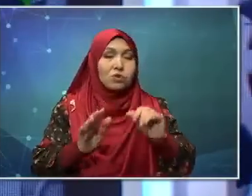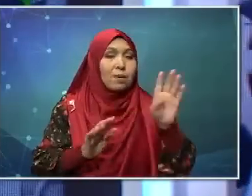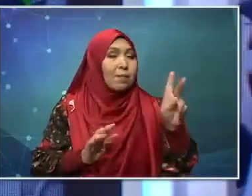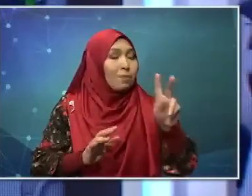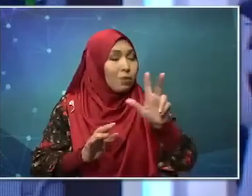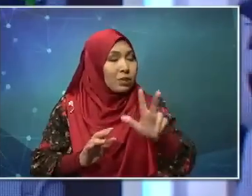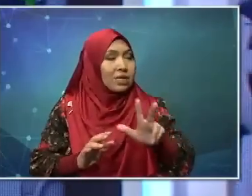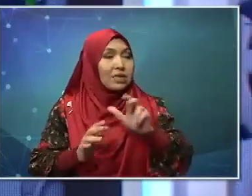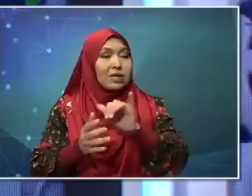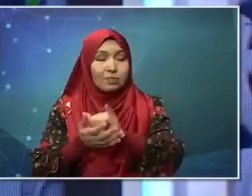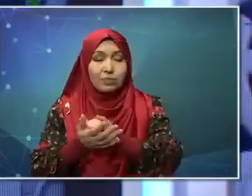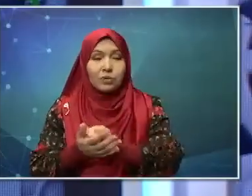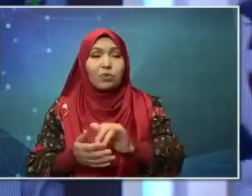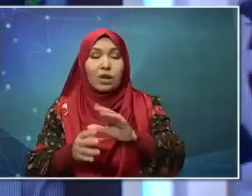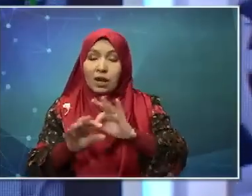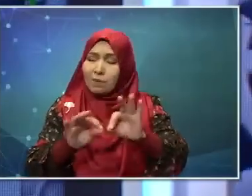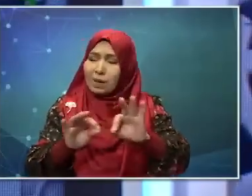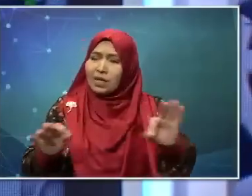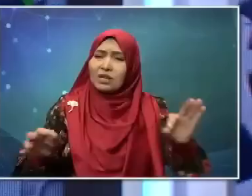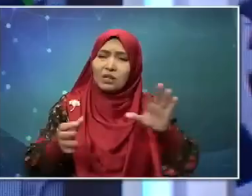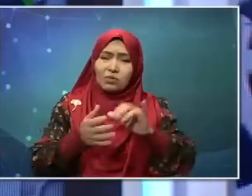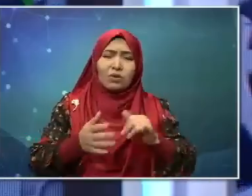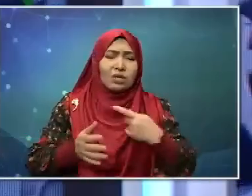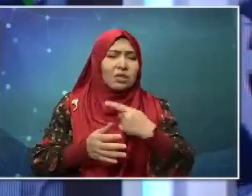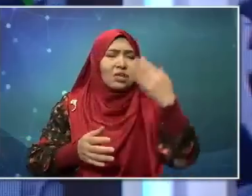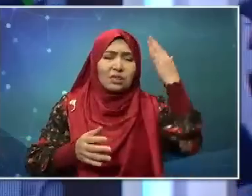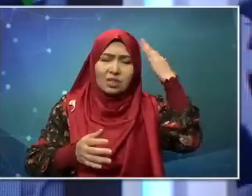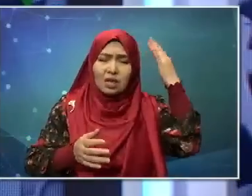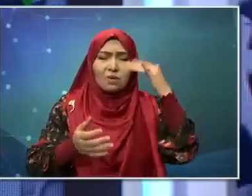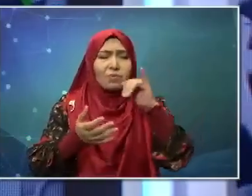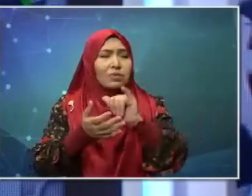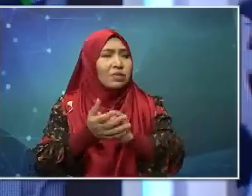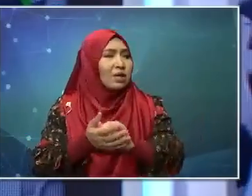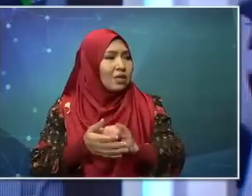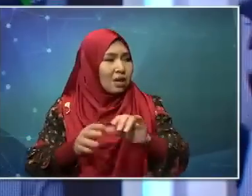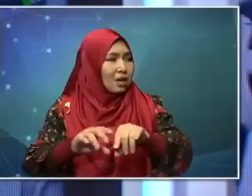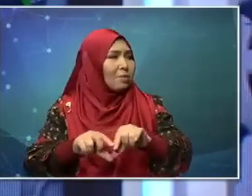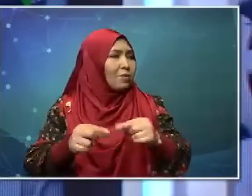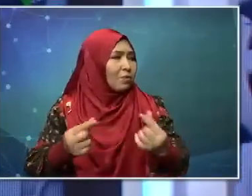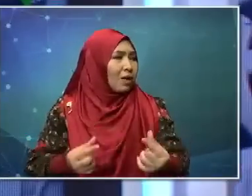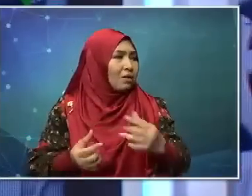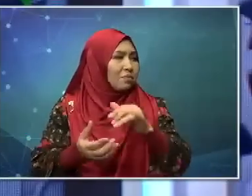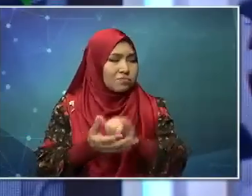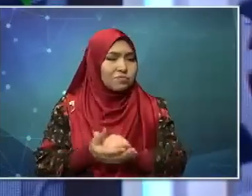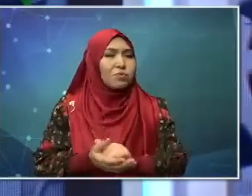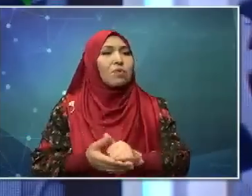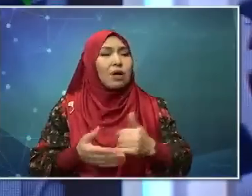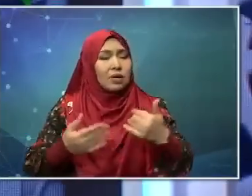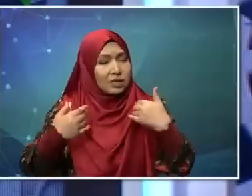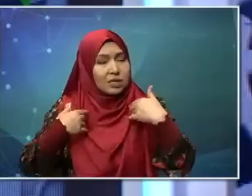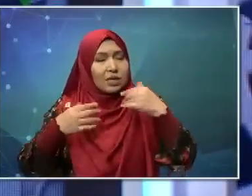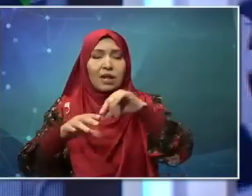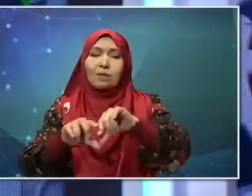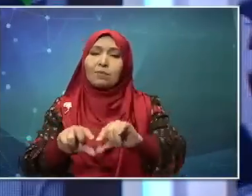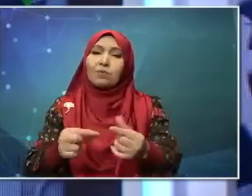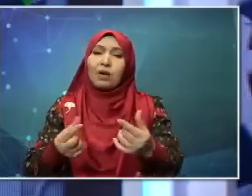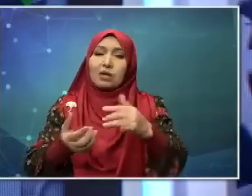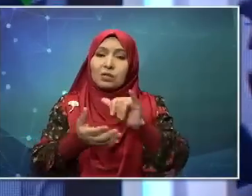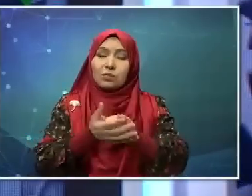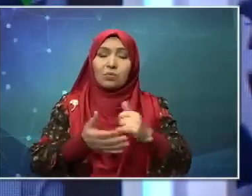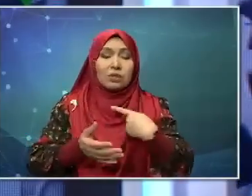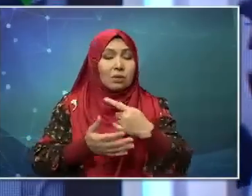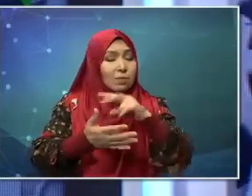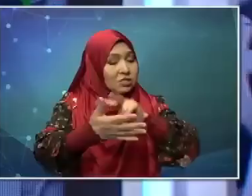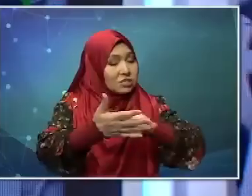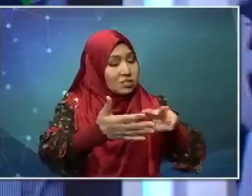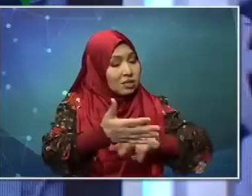kan doa tuh bukan di dalam Alquran ayat ini pada hadis Kakbah di Singapura dalam Alquran Alquran hari ini kita akan belajar itu Kasih tanda baca